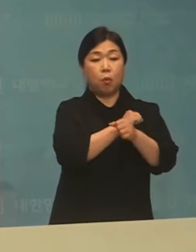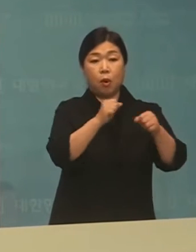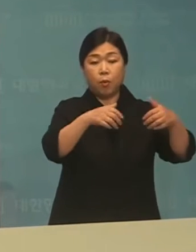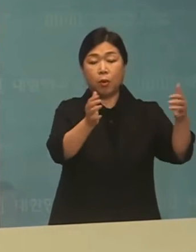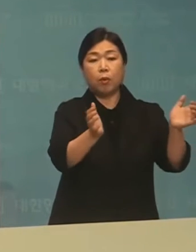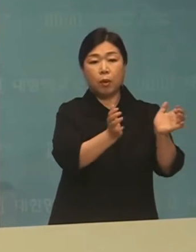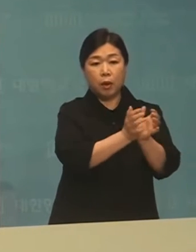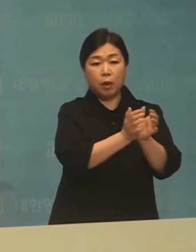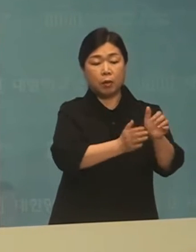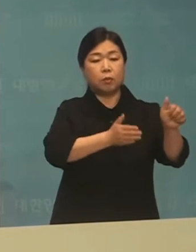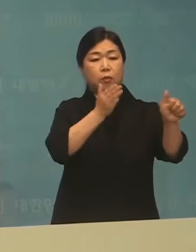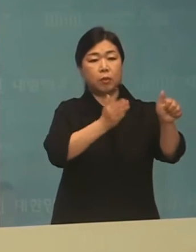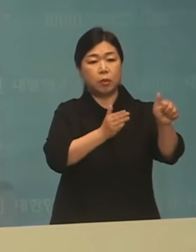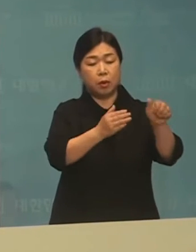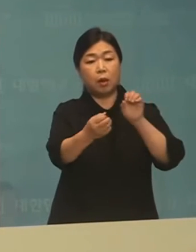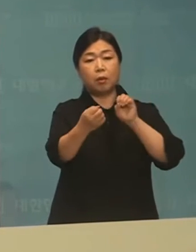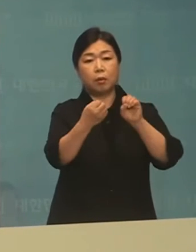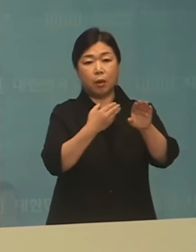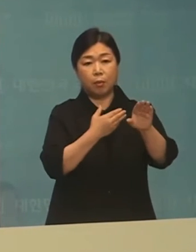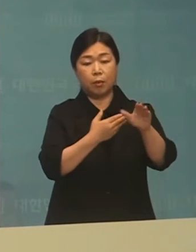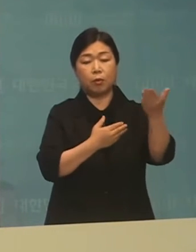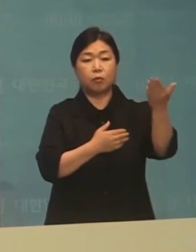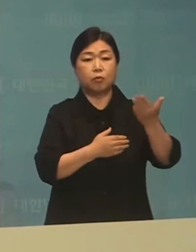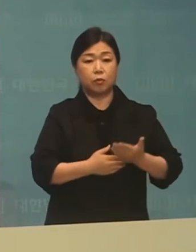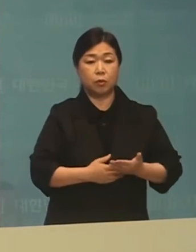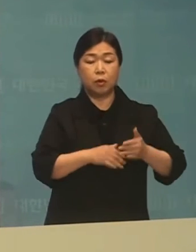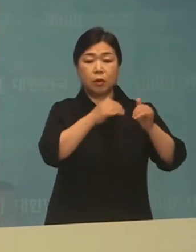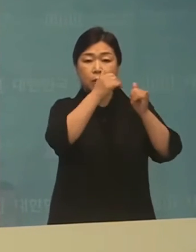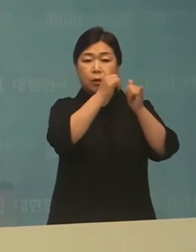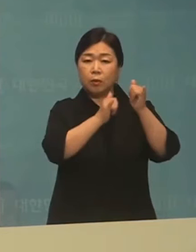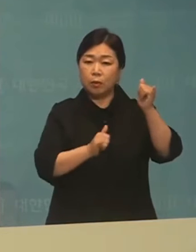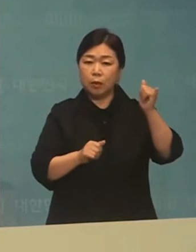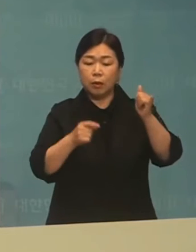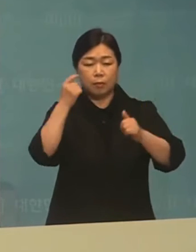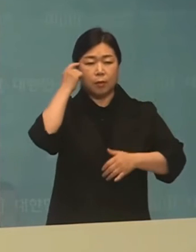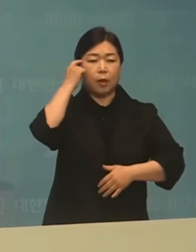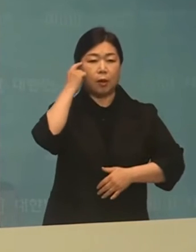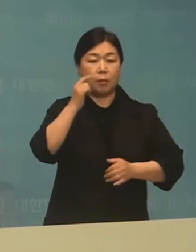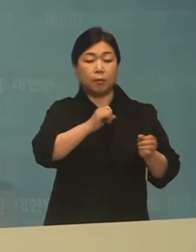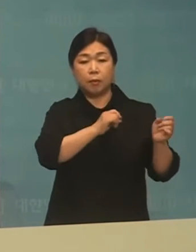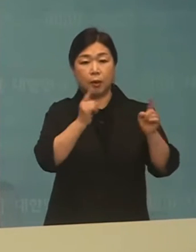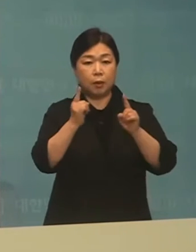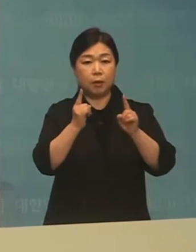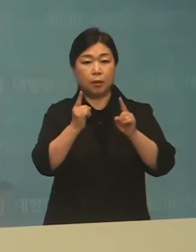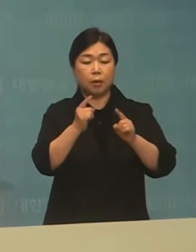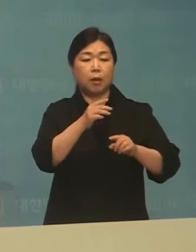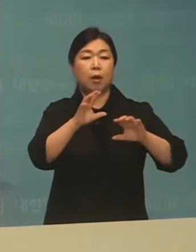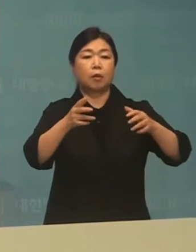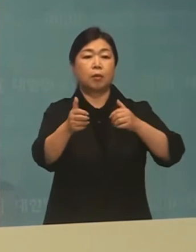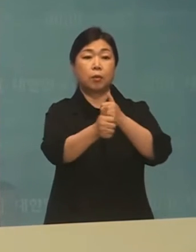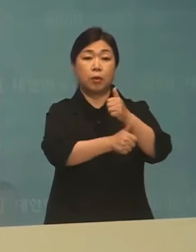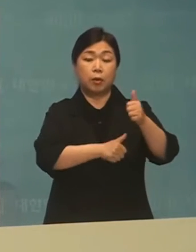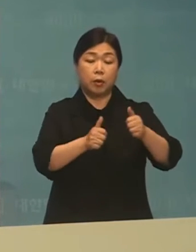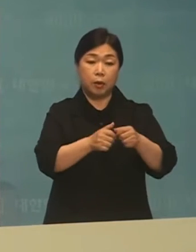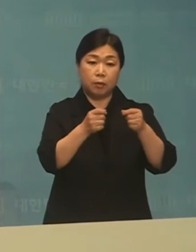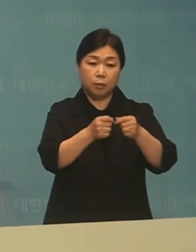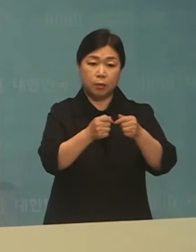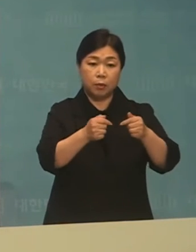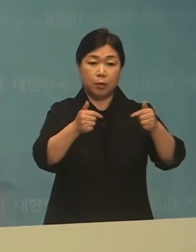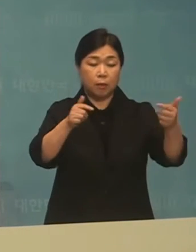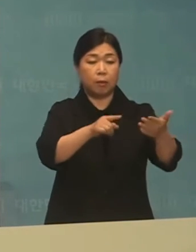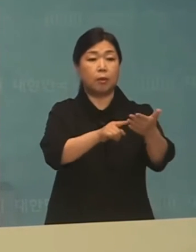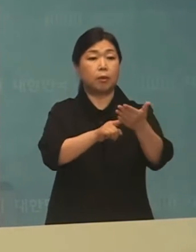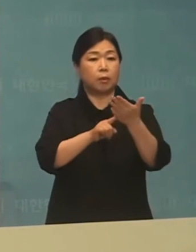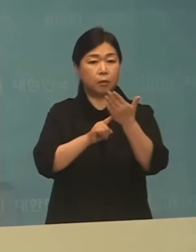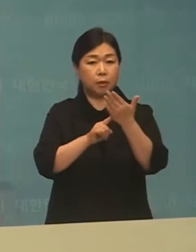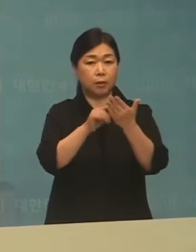광복회 요청에 호응한 역사의식을 추천한 의원들이 활동이 하나씩 가시화되고